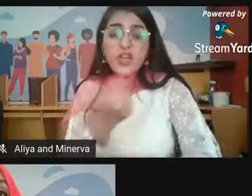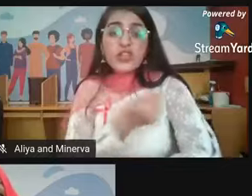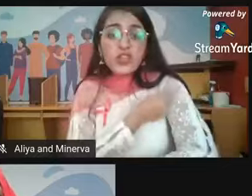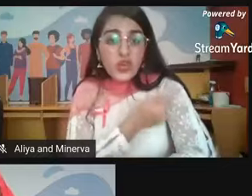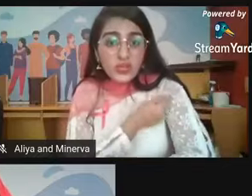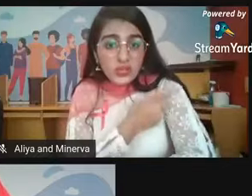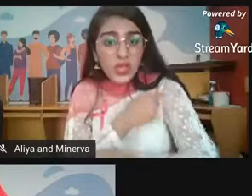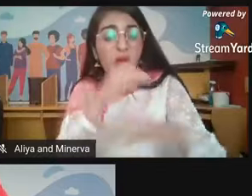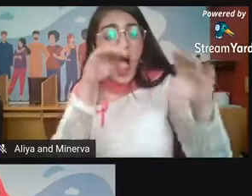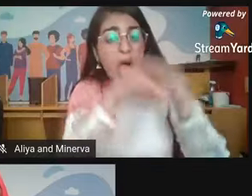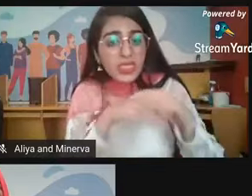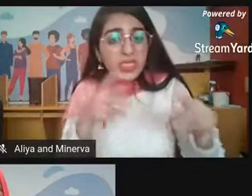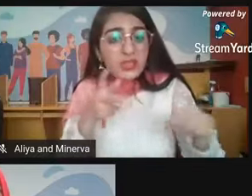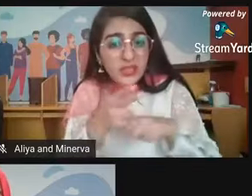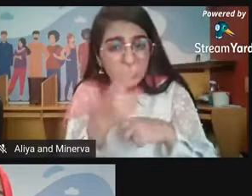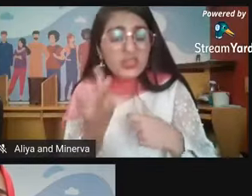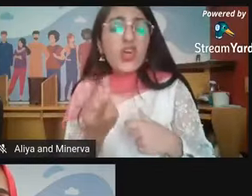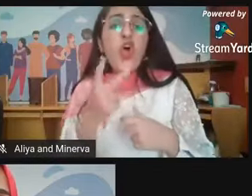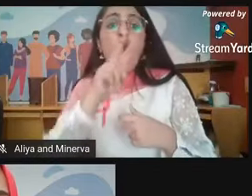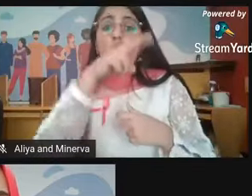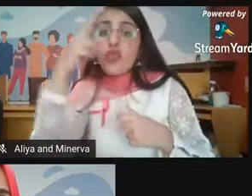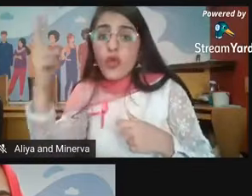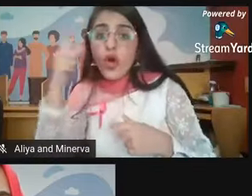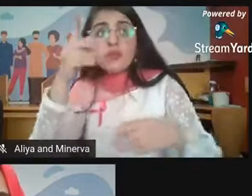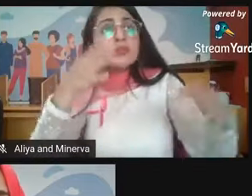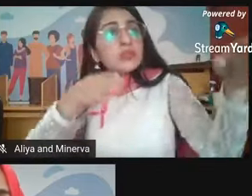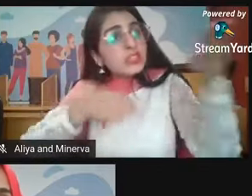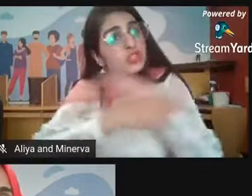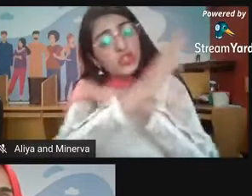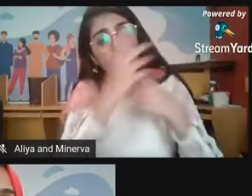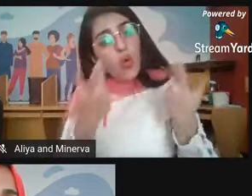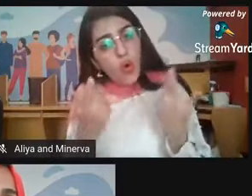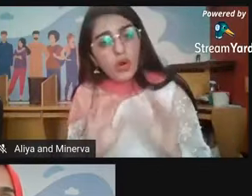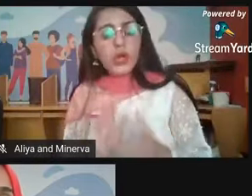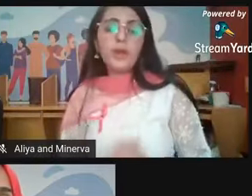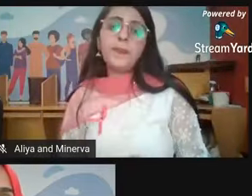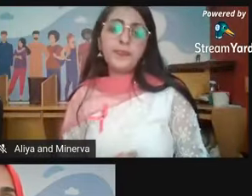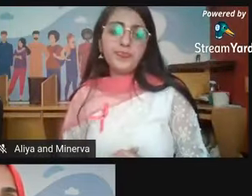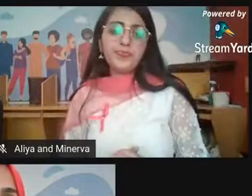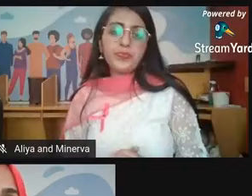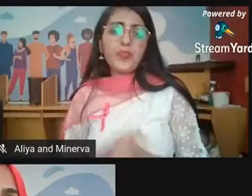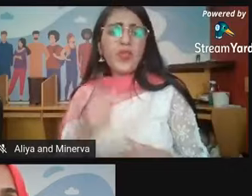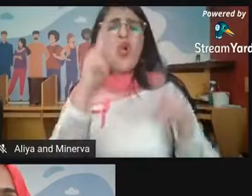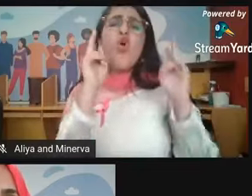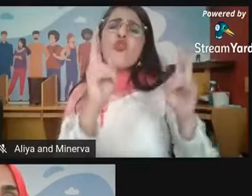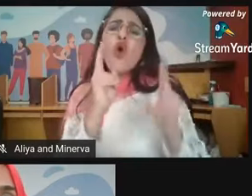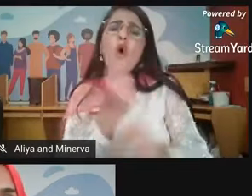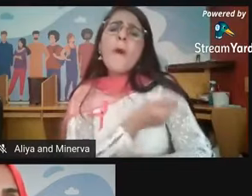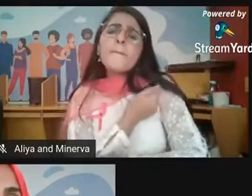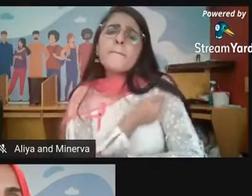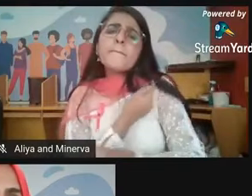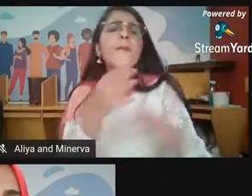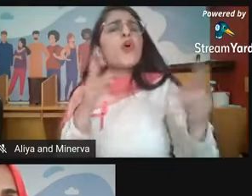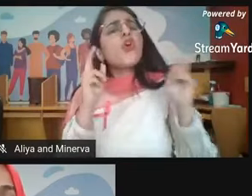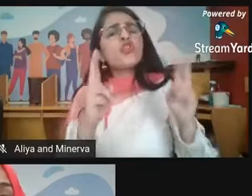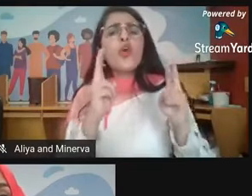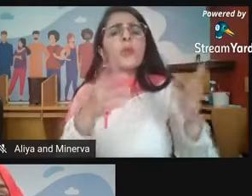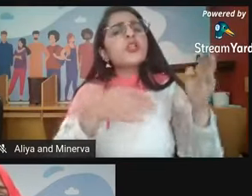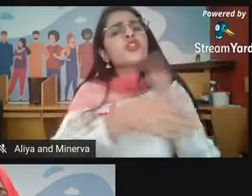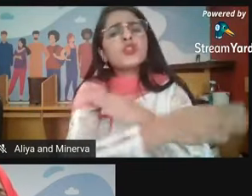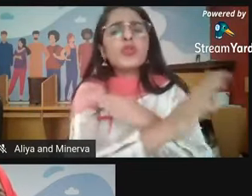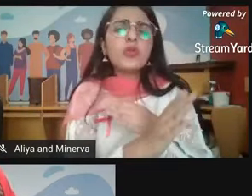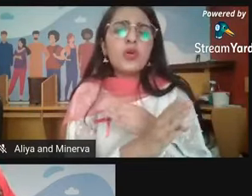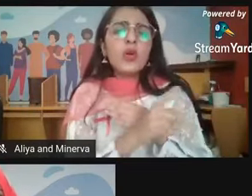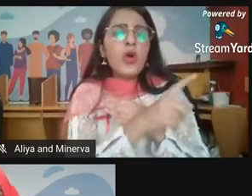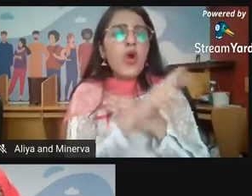या जनरल सर्जन या नॉर्मल फिजिशियन को अगर आप दिखाने चले जाएं फॉर एग्जांपल यू नो अ स्ट्रीट डॉक्टर आप कहीं भी किसी क्लिनिक में जाएं वो